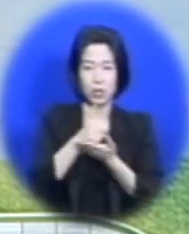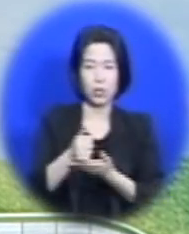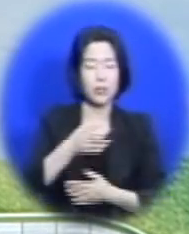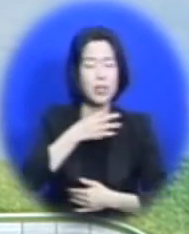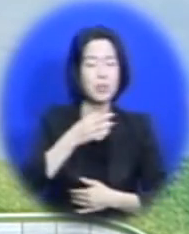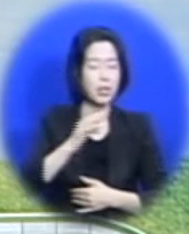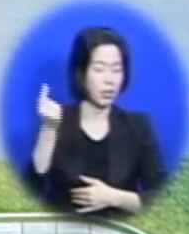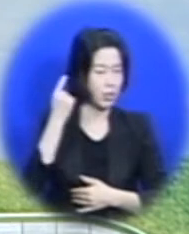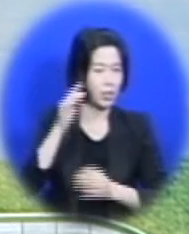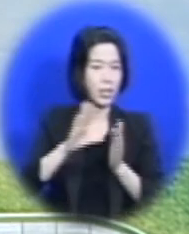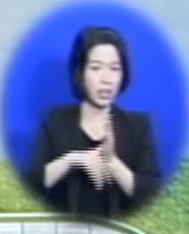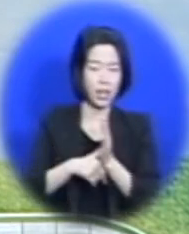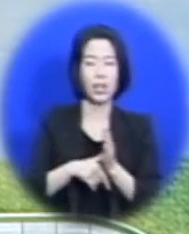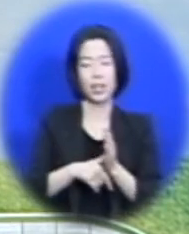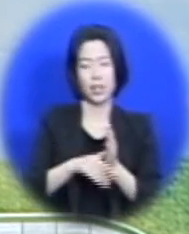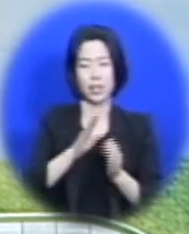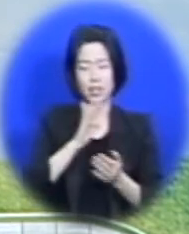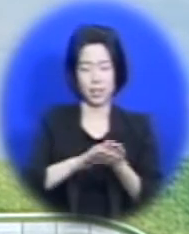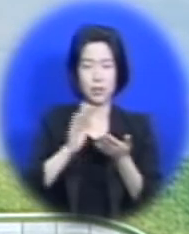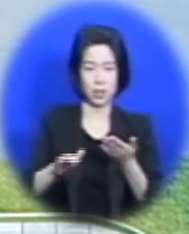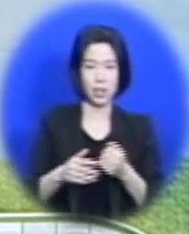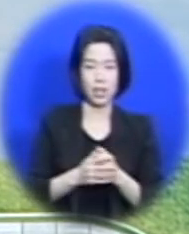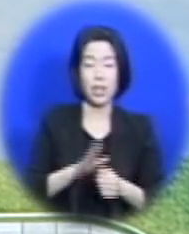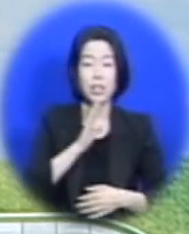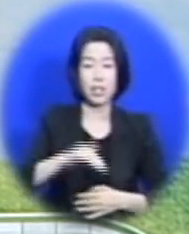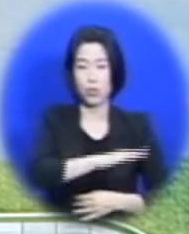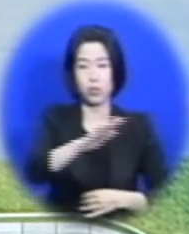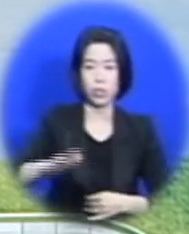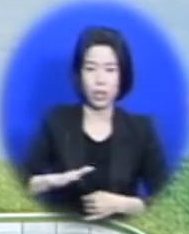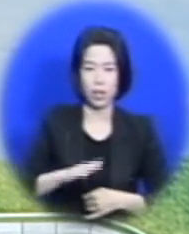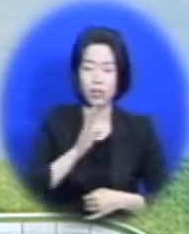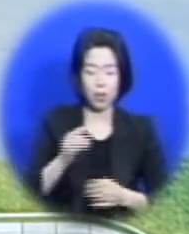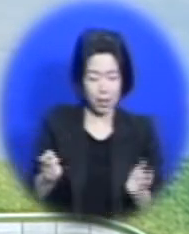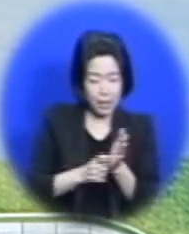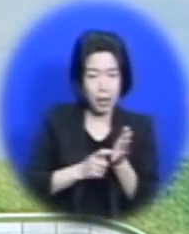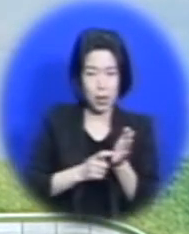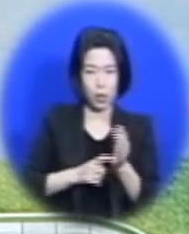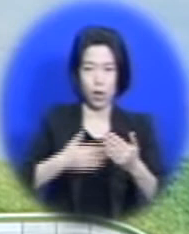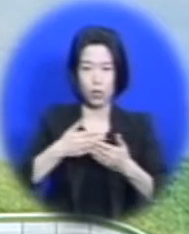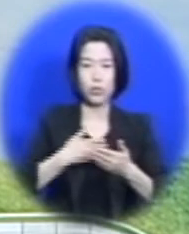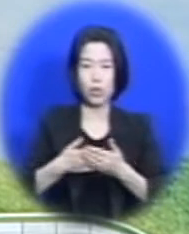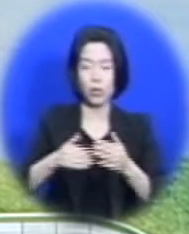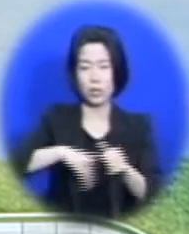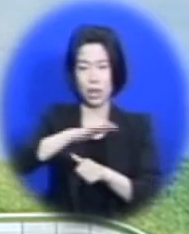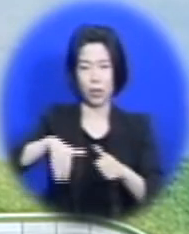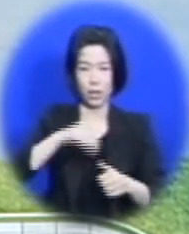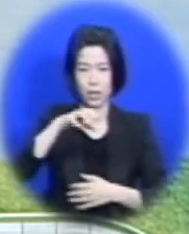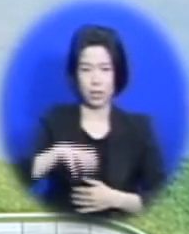될 때라는 사실입니다. 사실 우리가 아주 다급하고 두려운 상황에